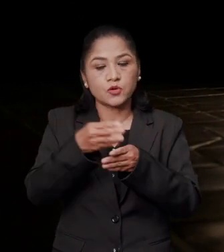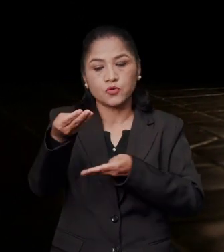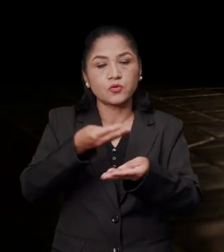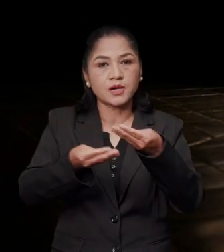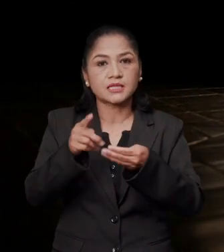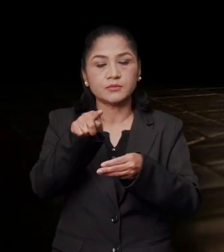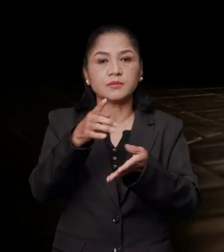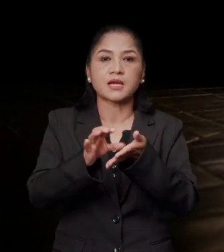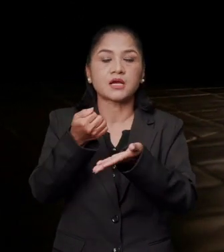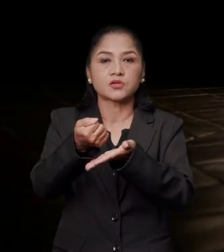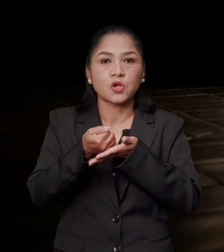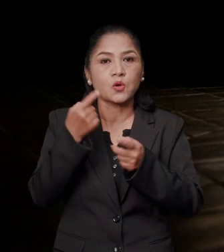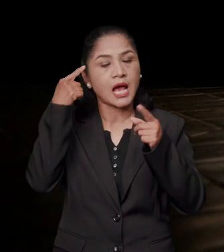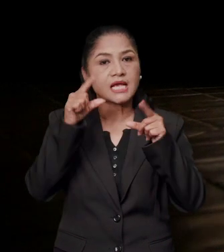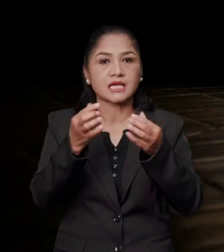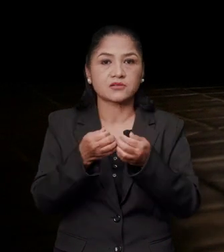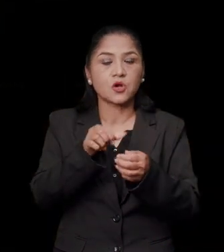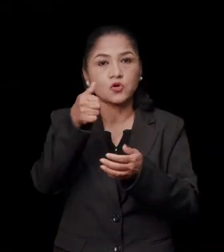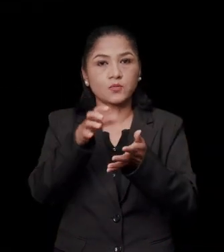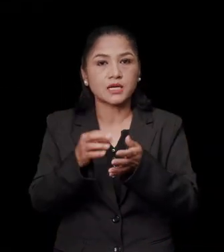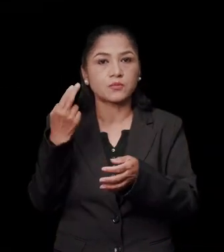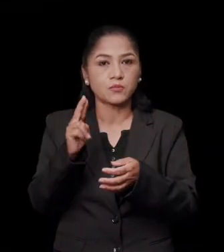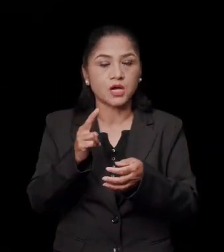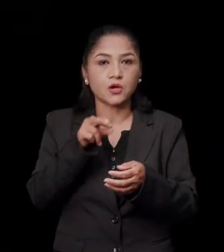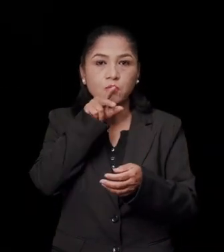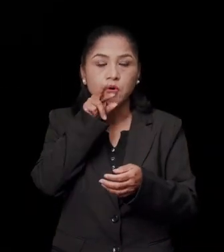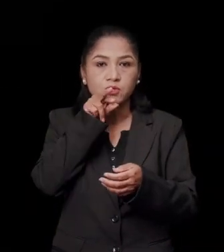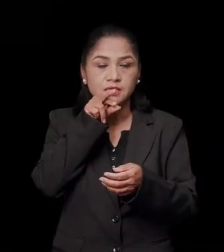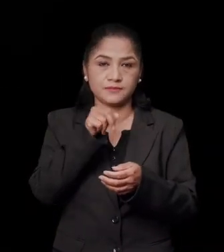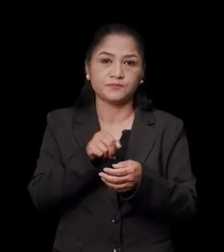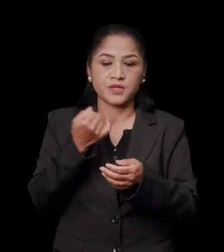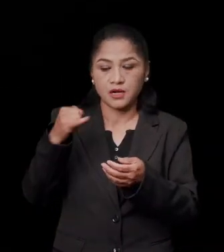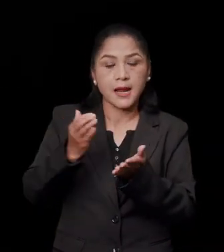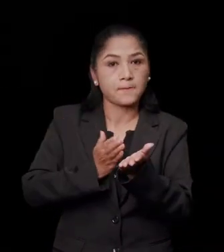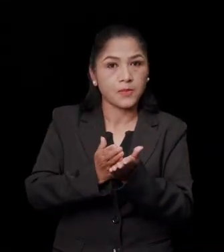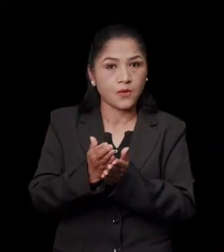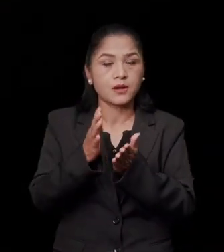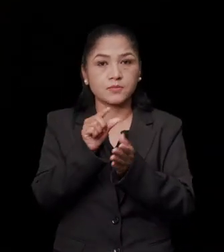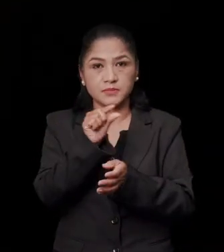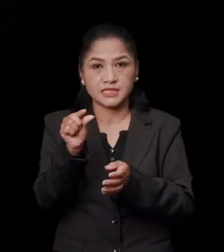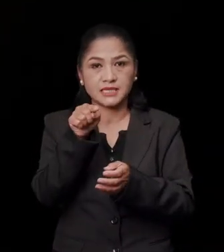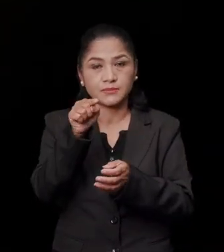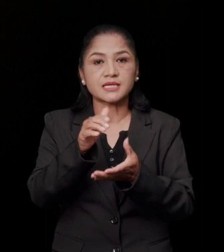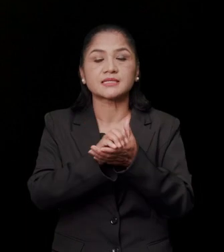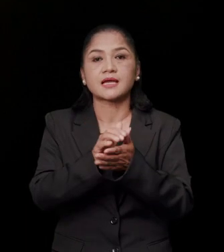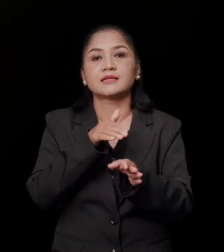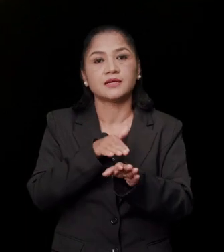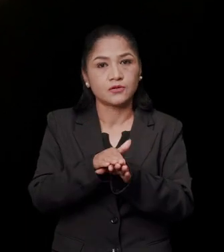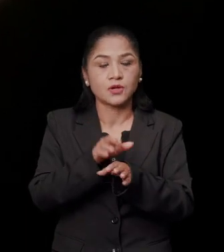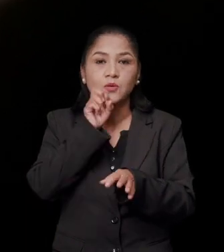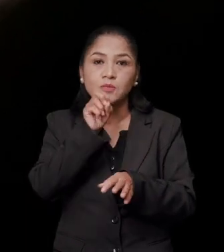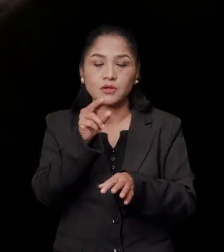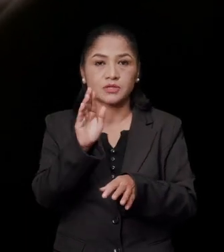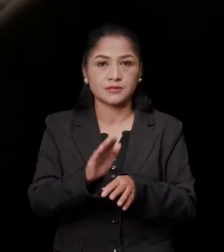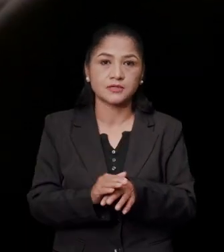अनुभवहरू बाँड्दा तिमीबाट सहयोगको आशा गर्नेछन्। अरूबाट भएको मौखिक रूपमा दुर्व्यवहारबारे तिम्रा